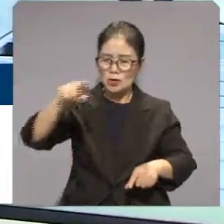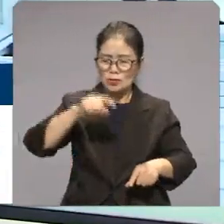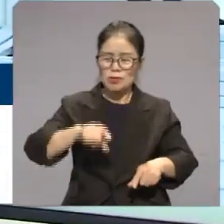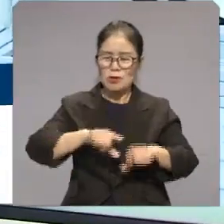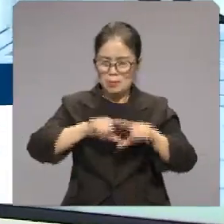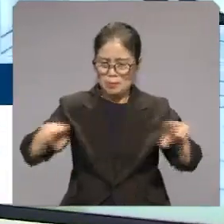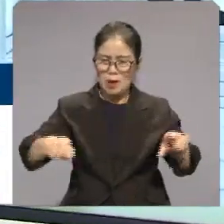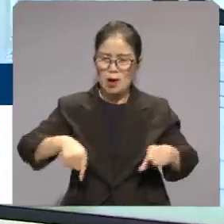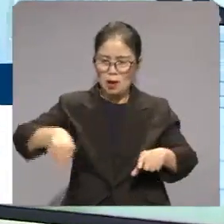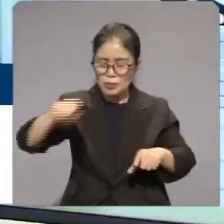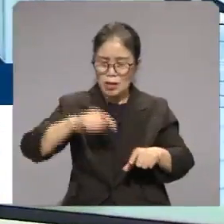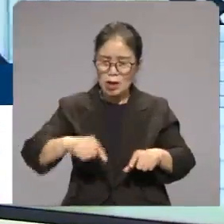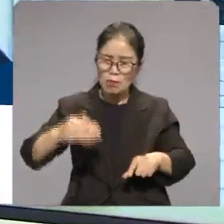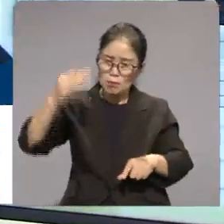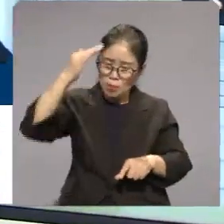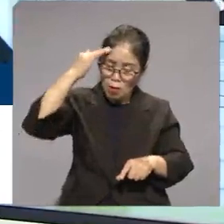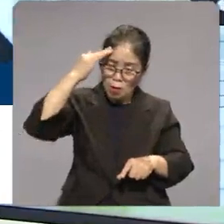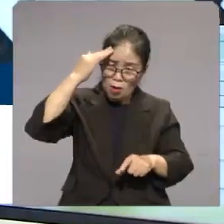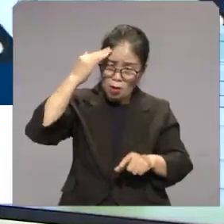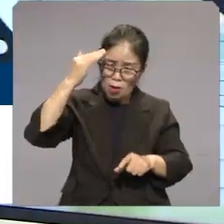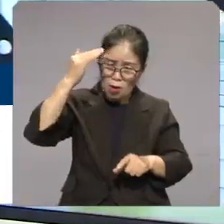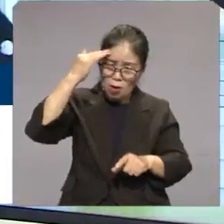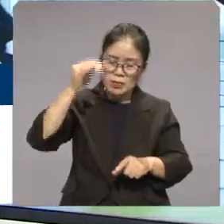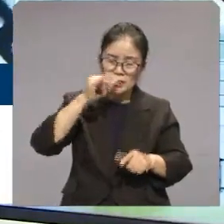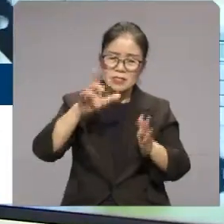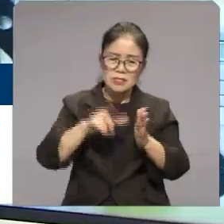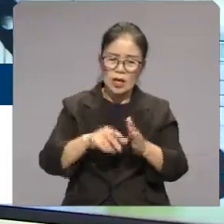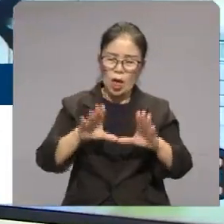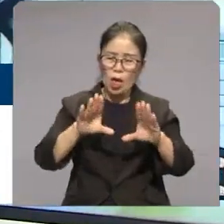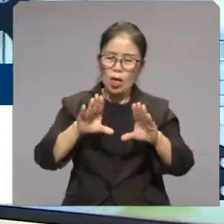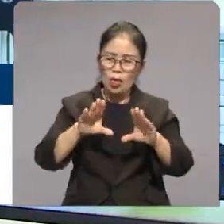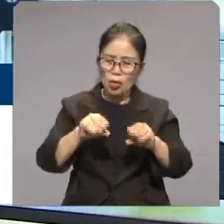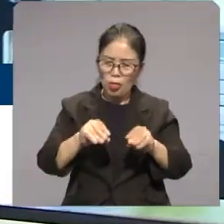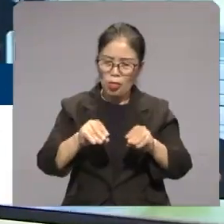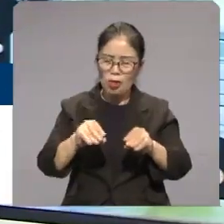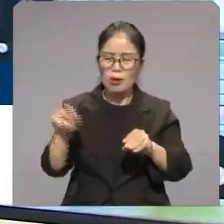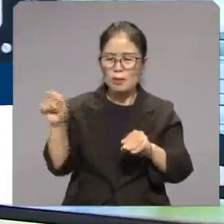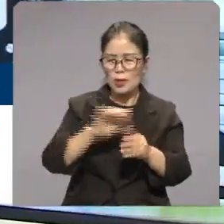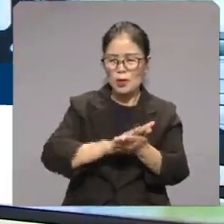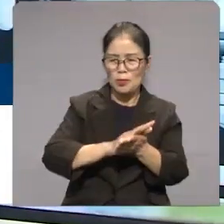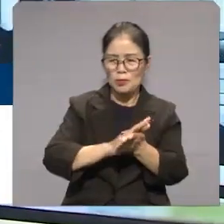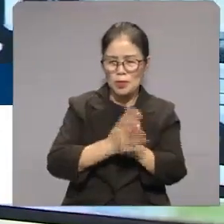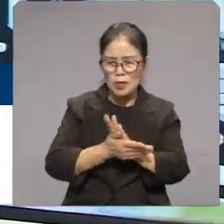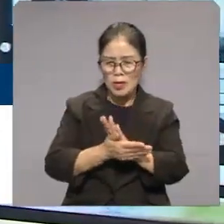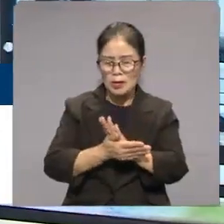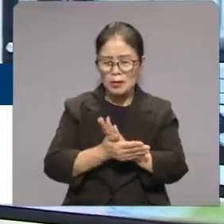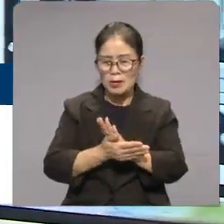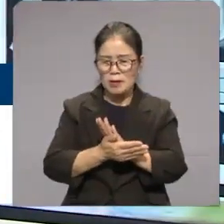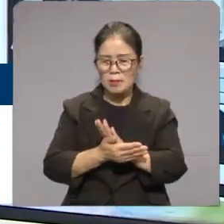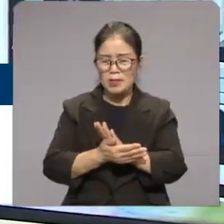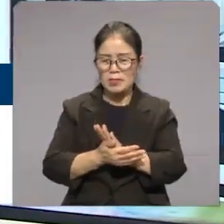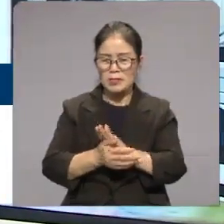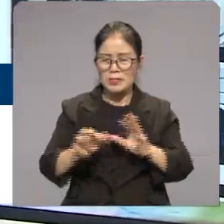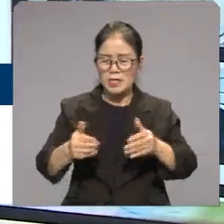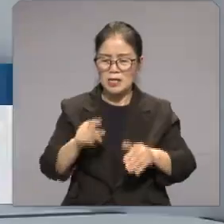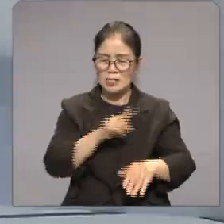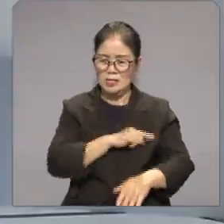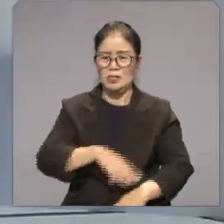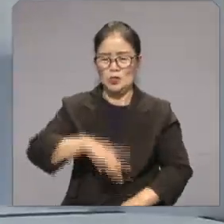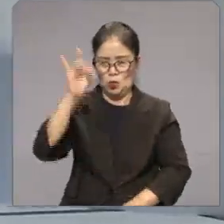정상적으로 구동하다가 장애물을 만났을 때만 이제 말랑하게 이제 빠르게 변할 수 있는 강성이 바뀌는 세계 최초의 기술이